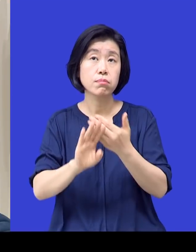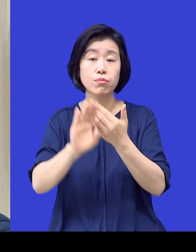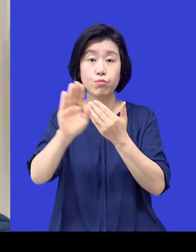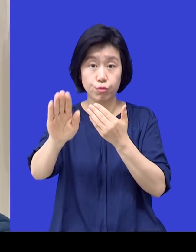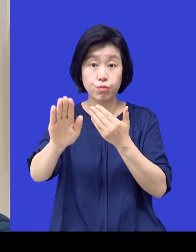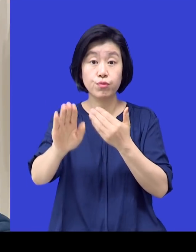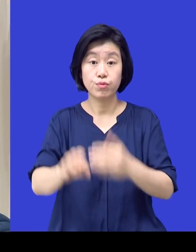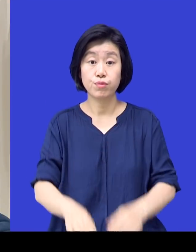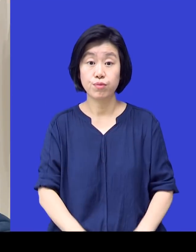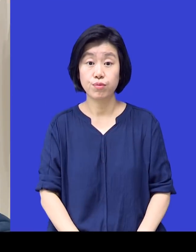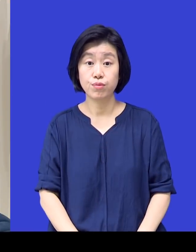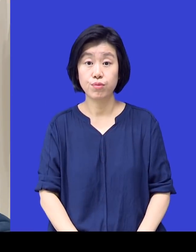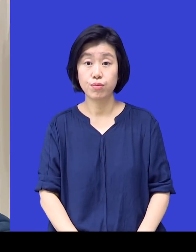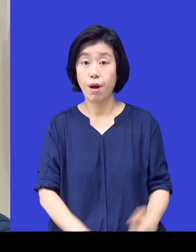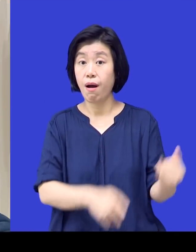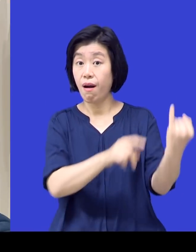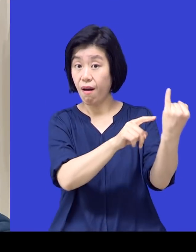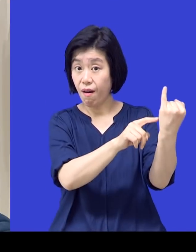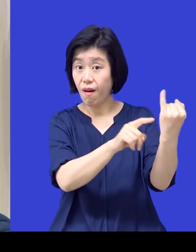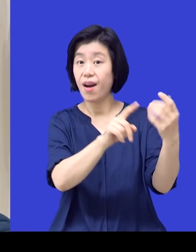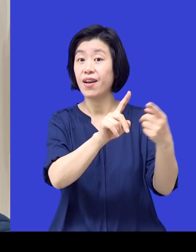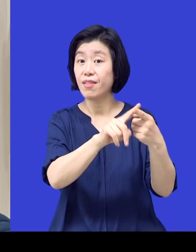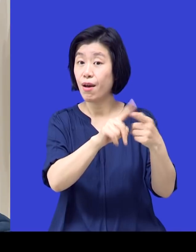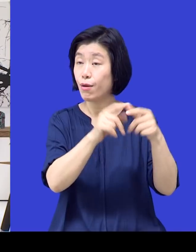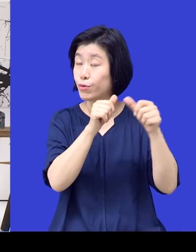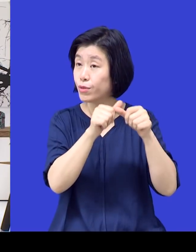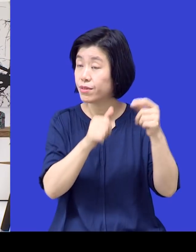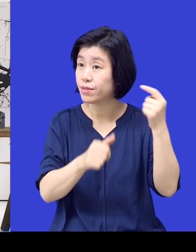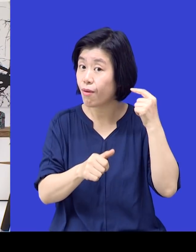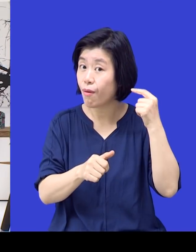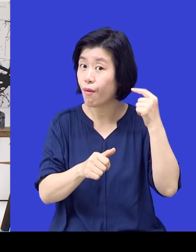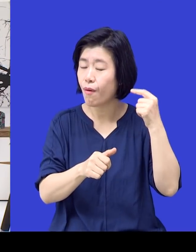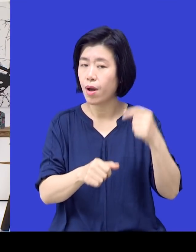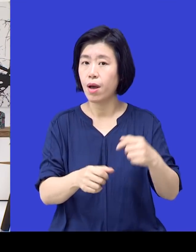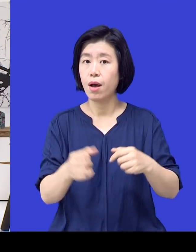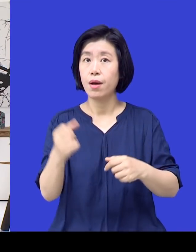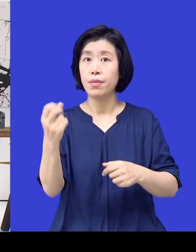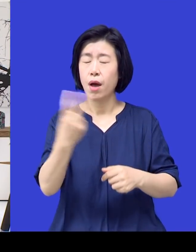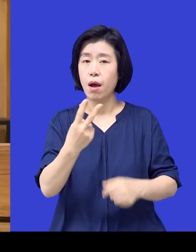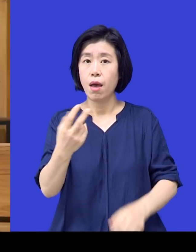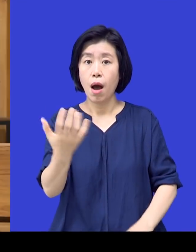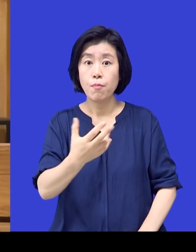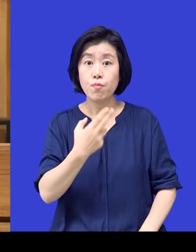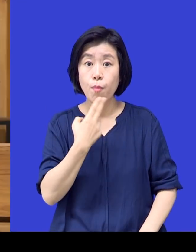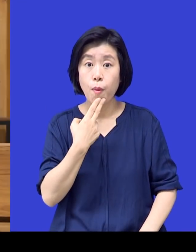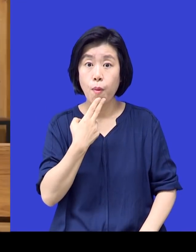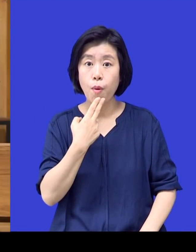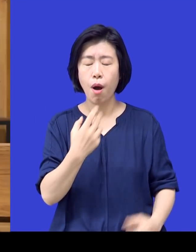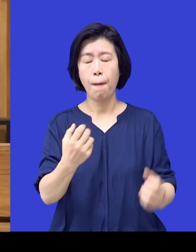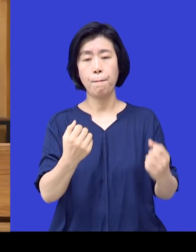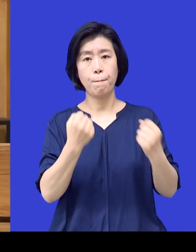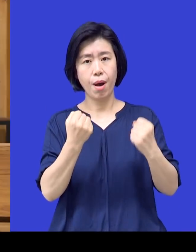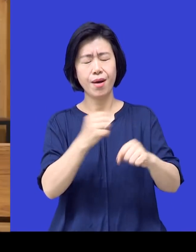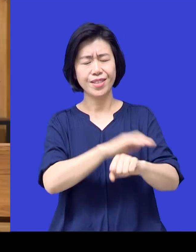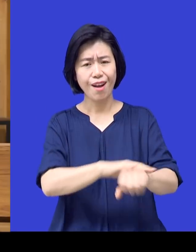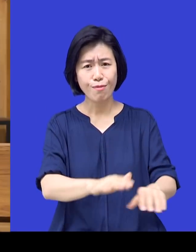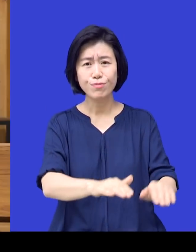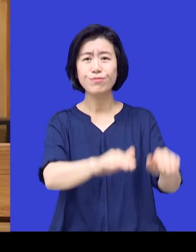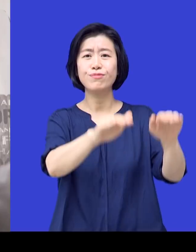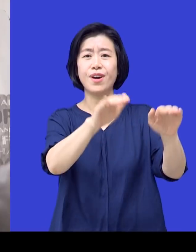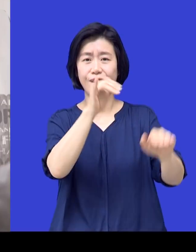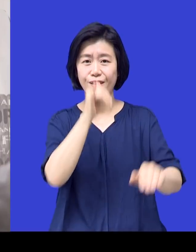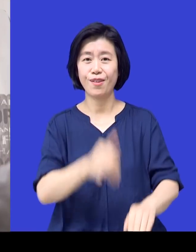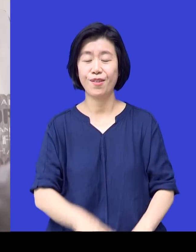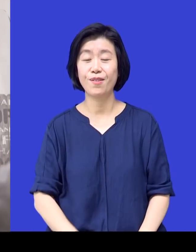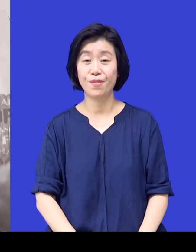그렇게 재발 확률이 높다고 한 것이 재발 확률이 없고 예, 예. 아이는 너무 건강하게 아유. 크고